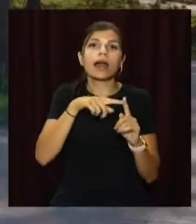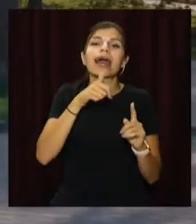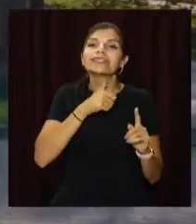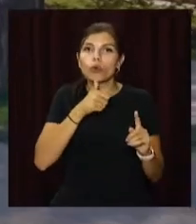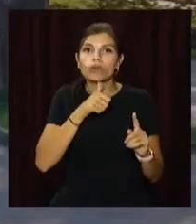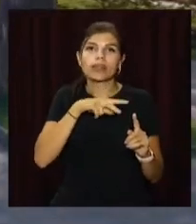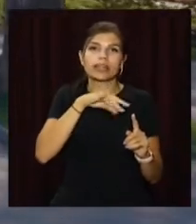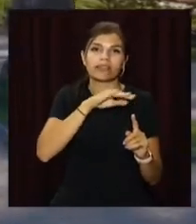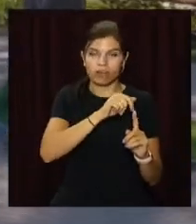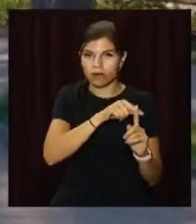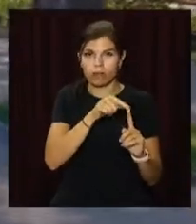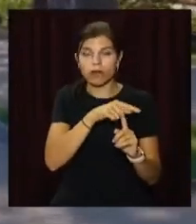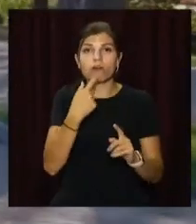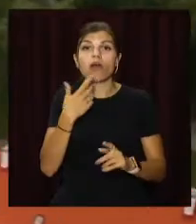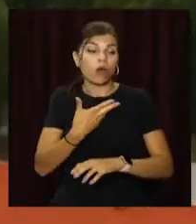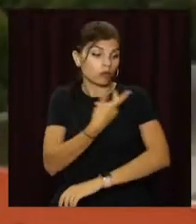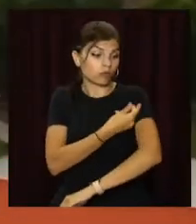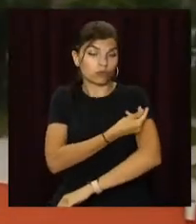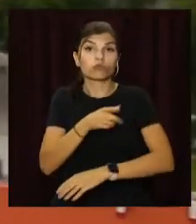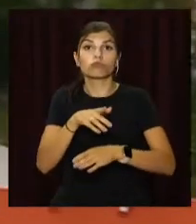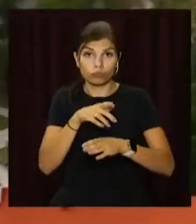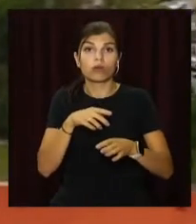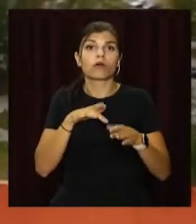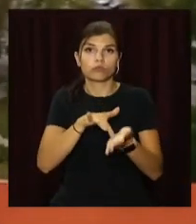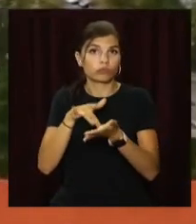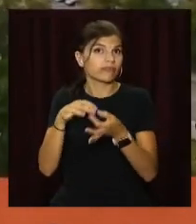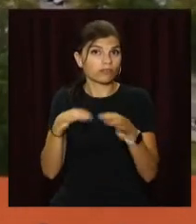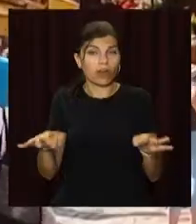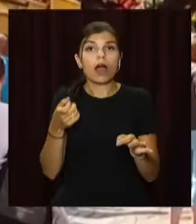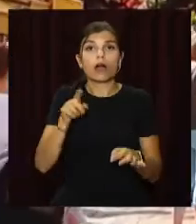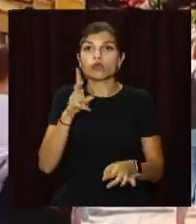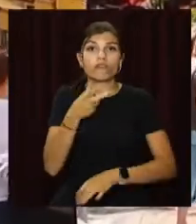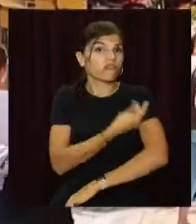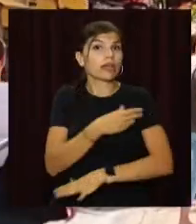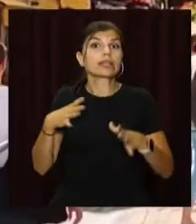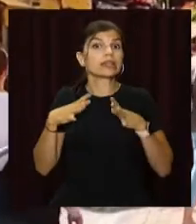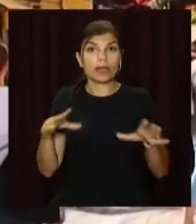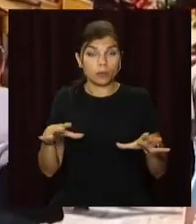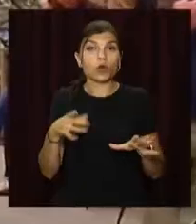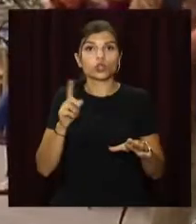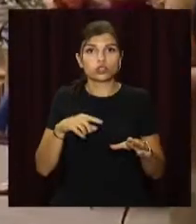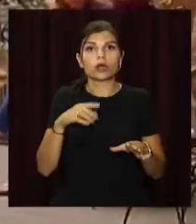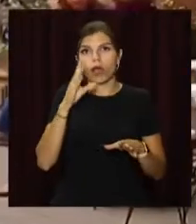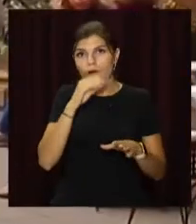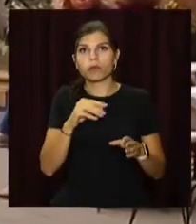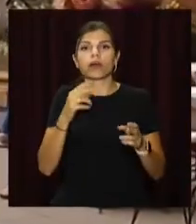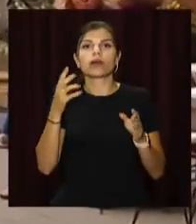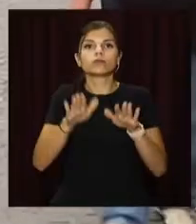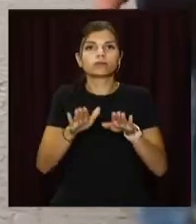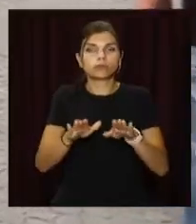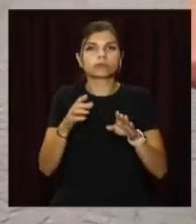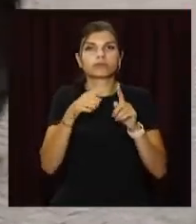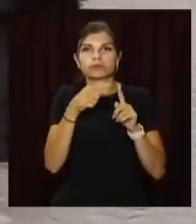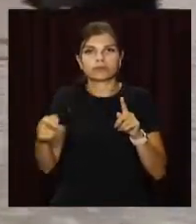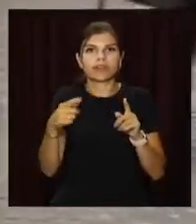Естонії. Зокрема, повністю вакциновані українці подорожуватимуть вільно. А ось на тих, хто не зробив щеплення, чекає самоізоляція. Перевірити